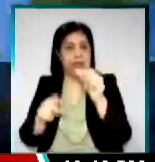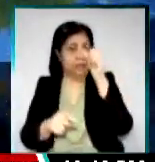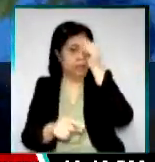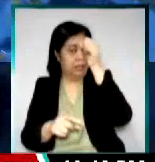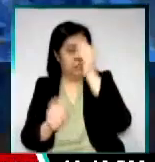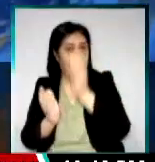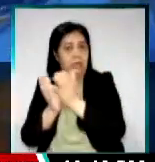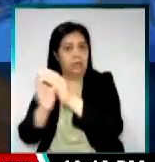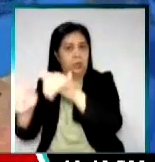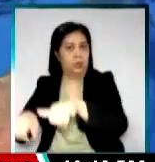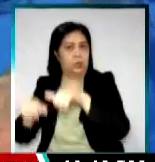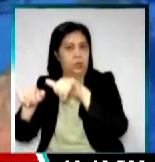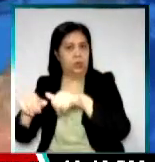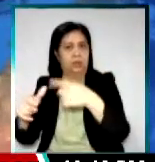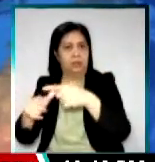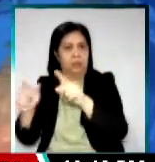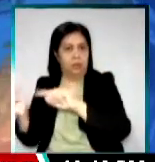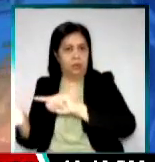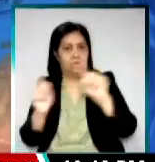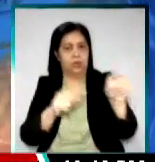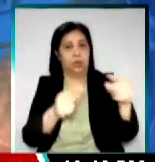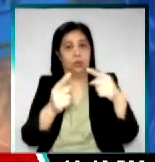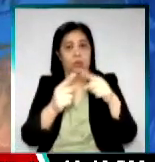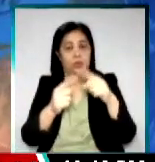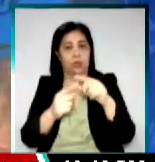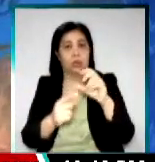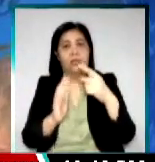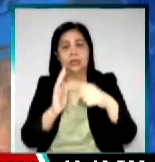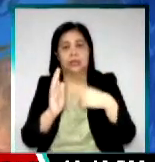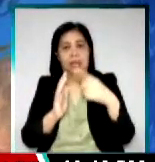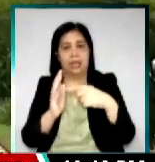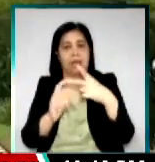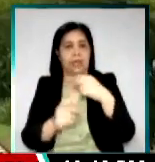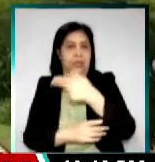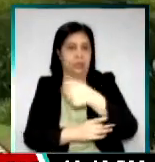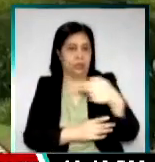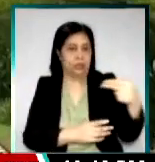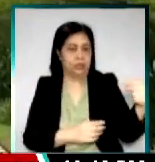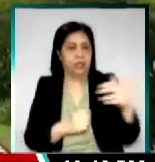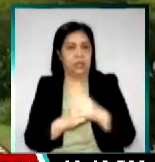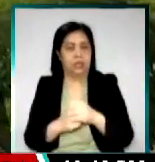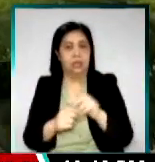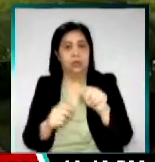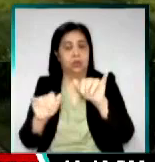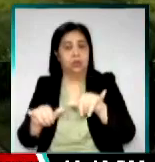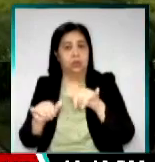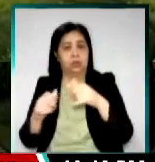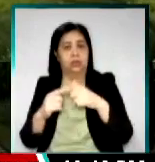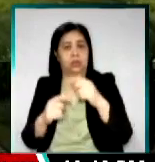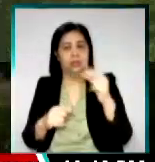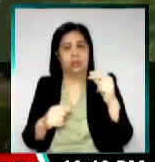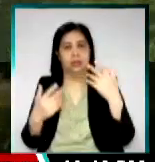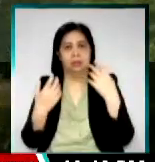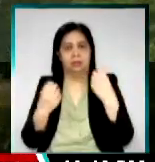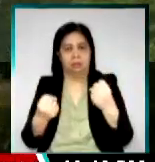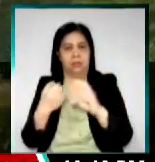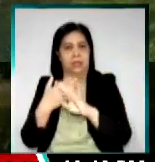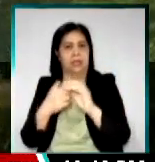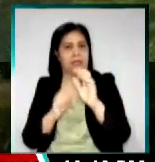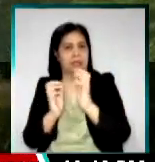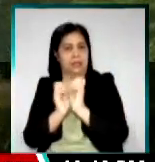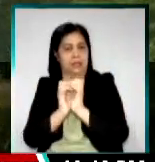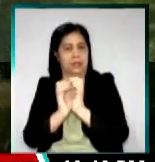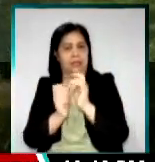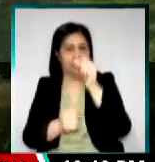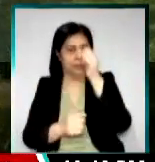doon bago tumulak patungong Cilacap, Indonesia. Doon ngayon nagpapagaling ang 13 Pilipinong tinamaan ng India variant. Ang